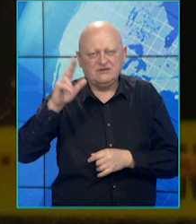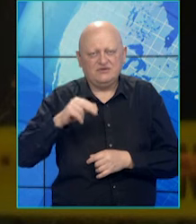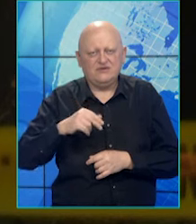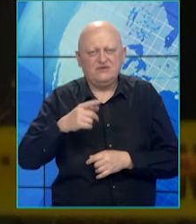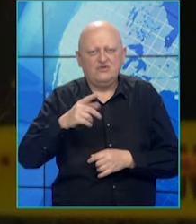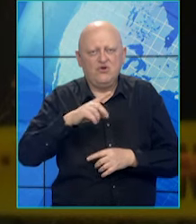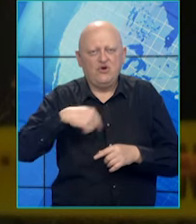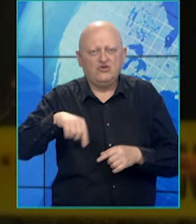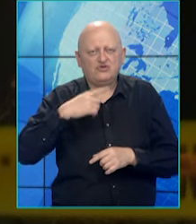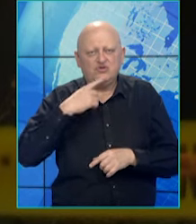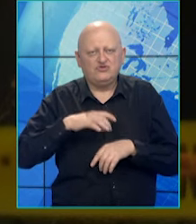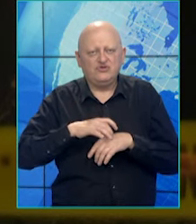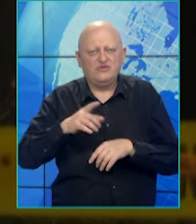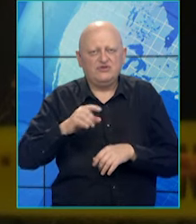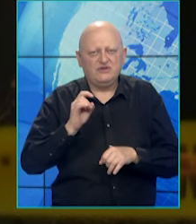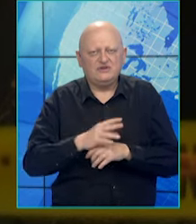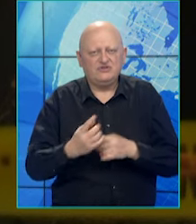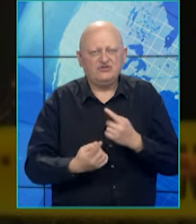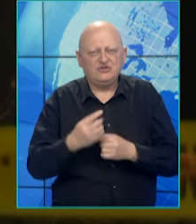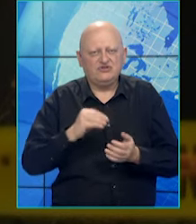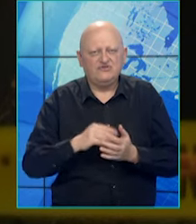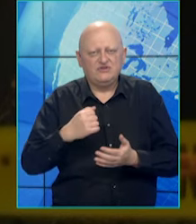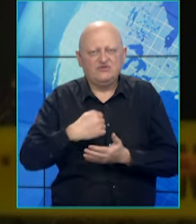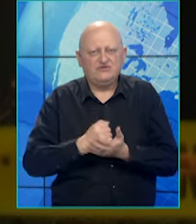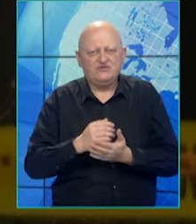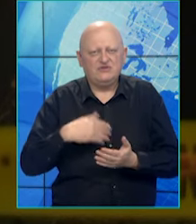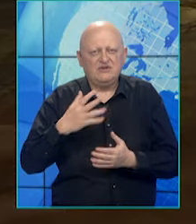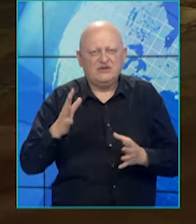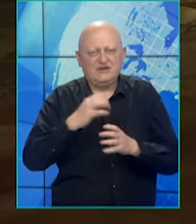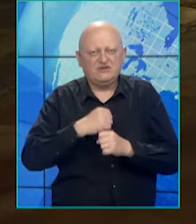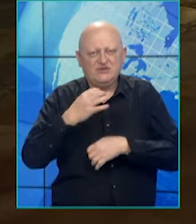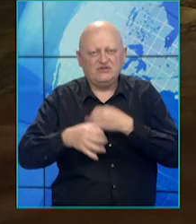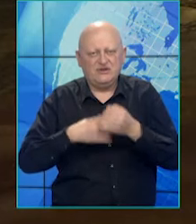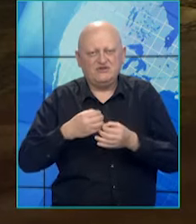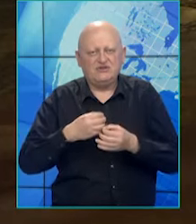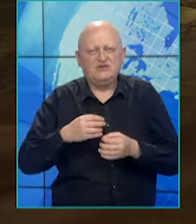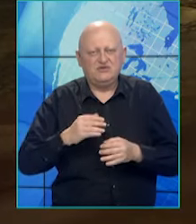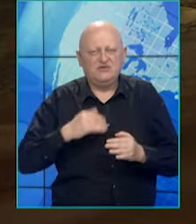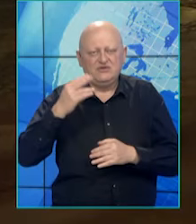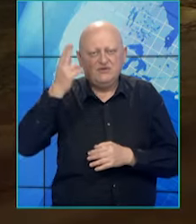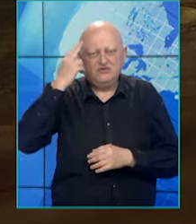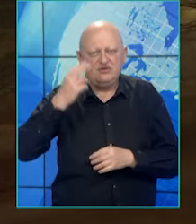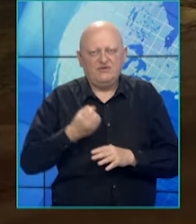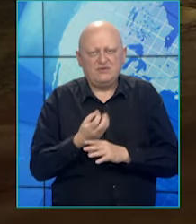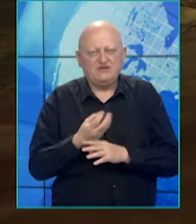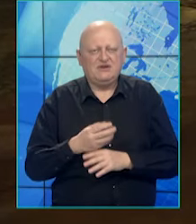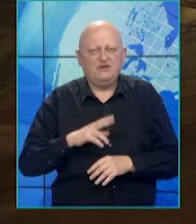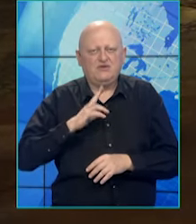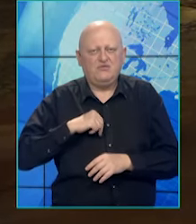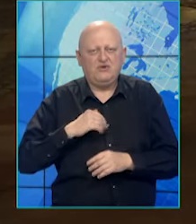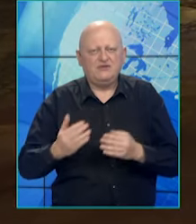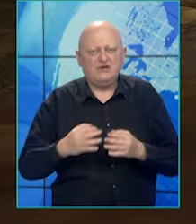nisu poznati. Okolnosti koje su dovele do nesretnog čina još uvijek se utvrđuju, a nakon završetka istrage biće poznato više